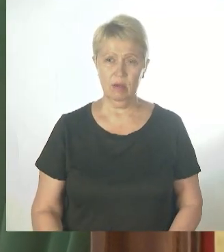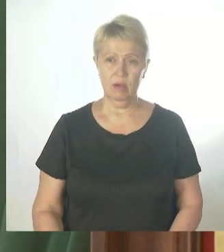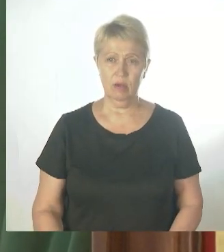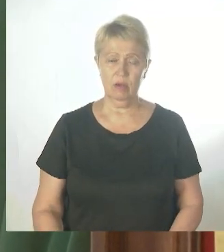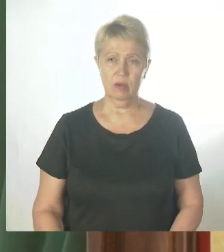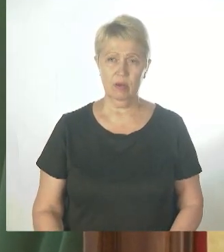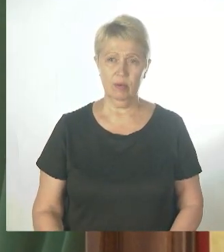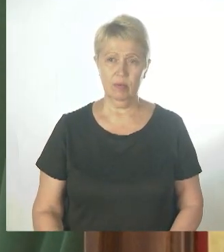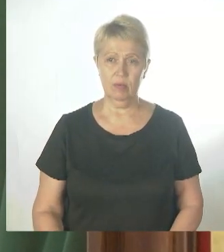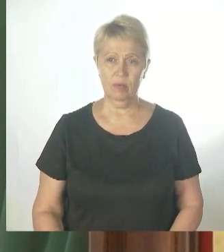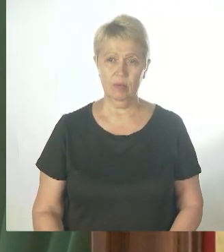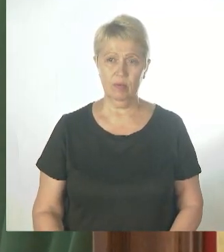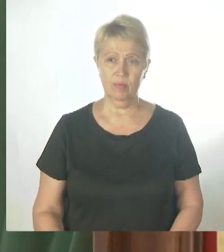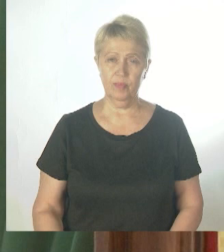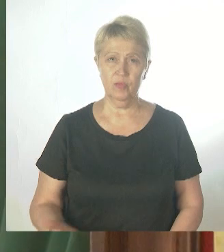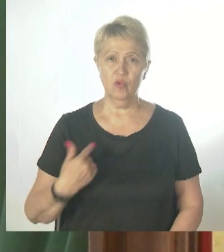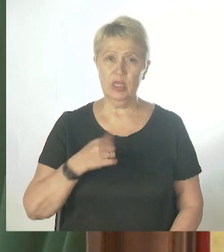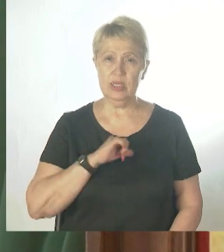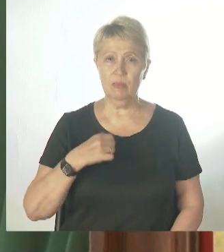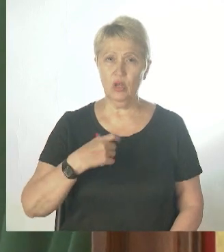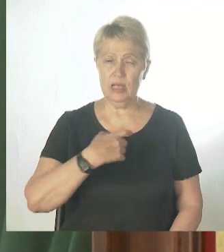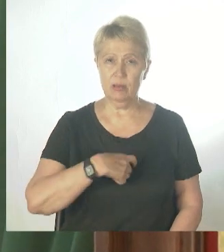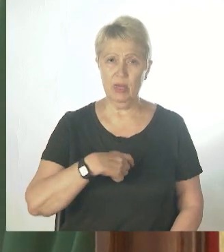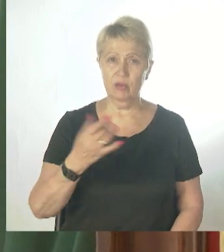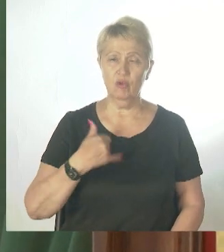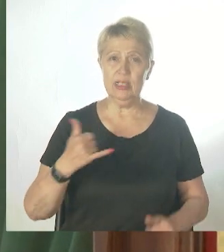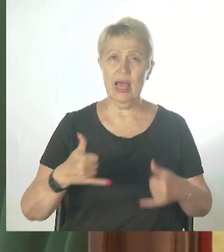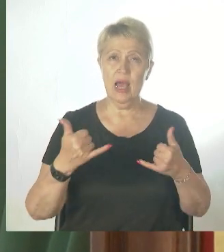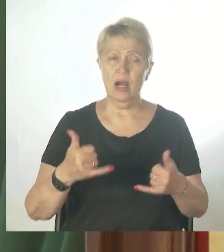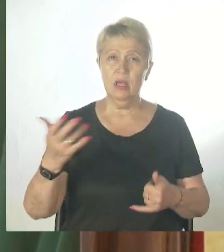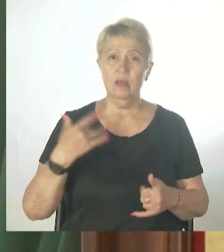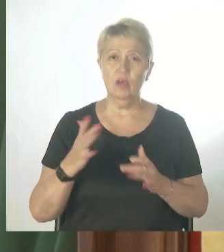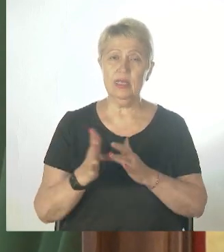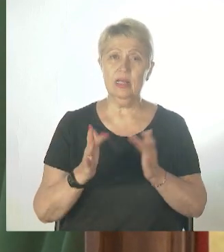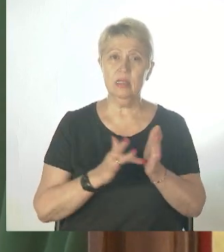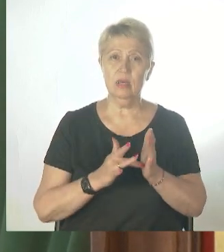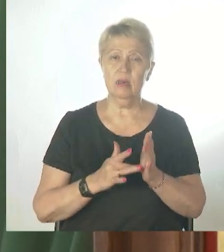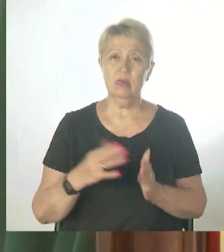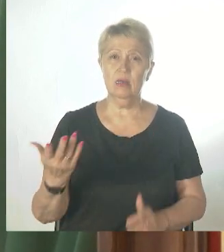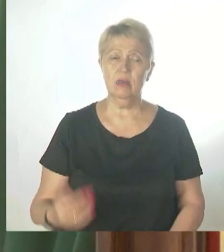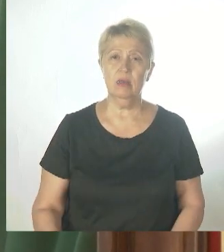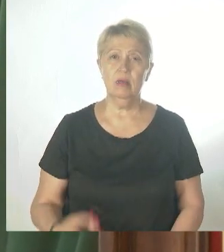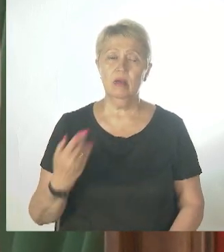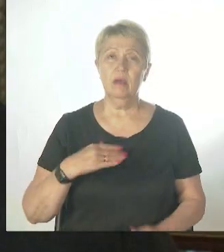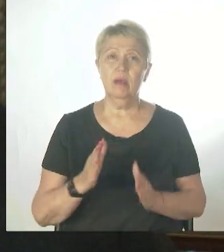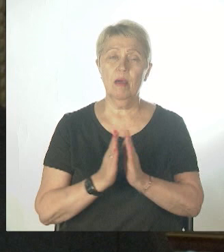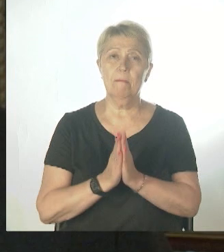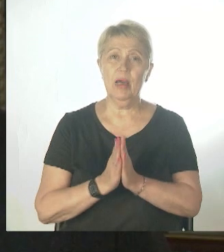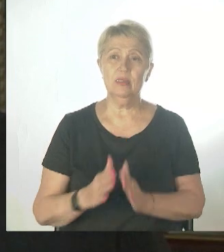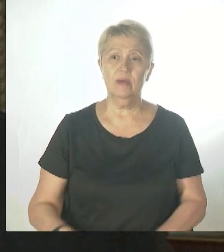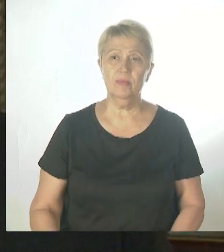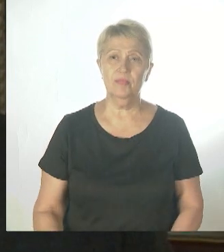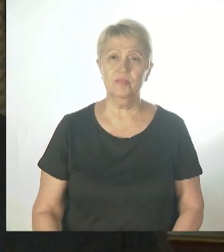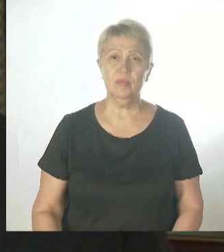живую, то есть самого себя, ради Христа и ради пасты, которая будет вам верить. А далее,